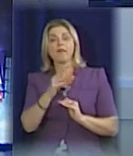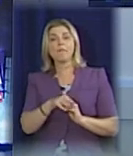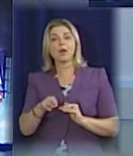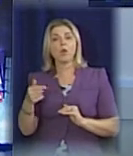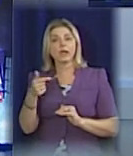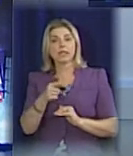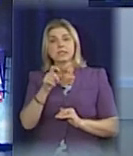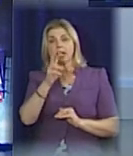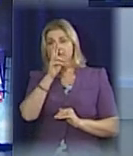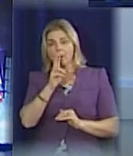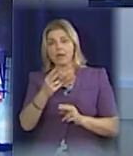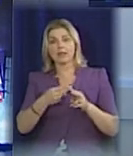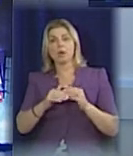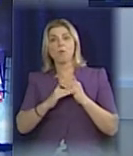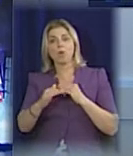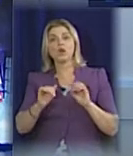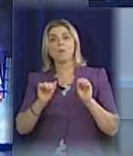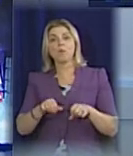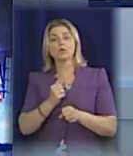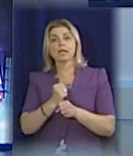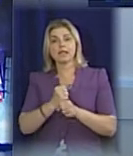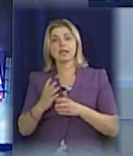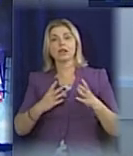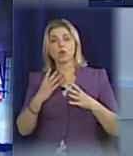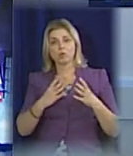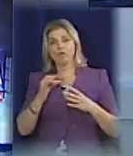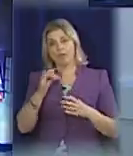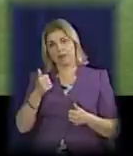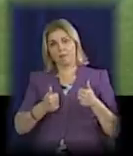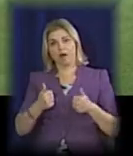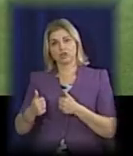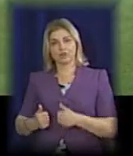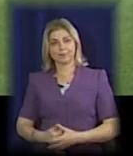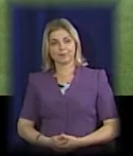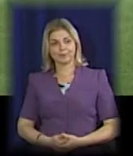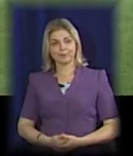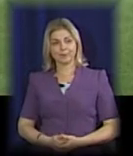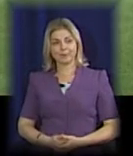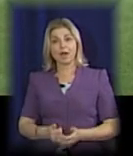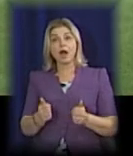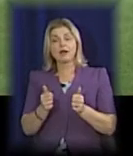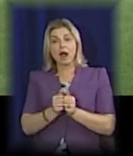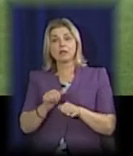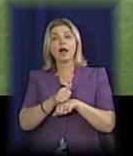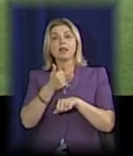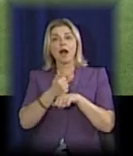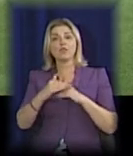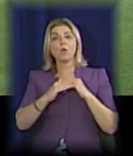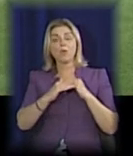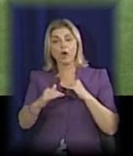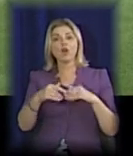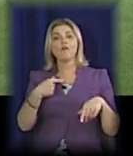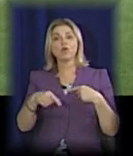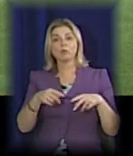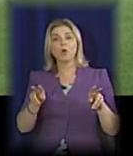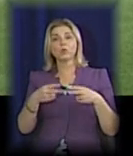За 2 місяці на цьому полі можна буде проводити тренування та матчі. Поряд з основним полем муніципального